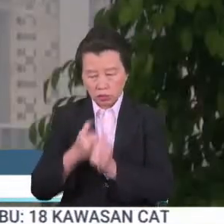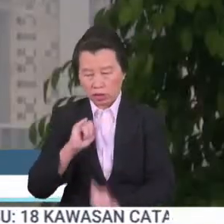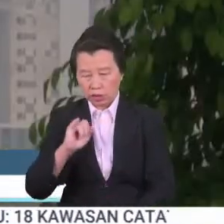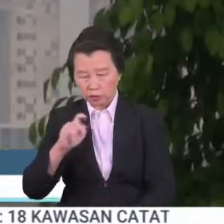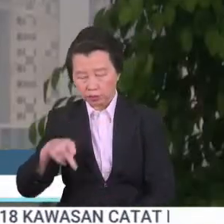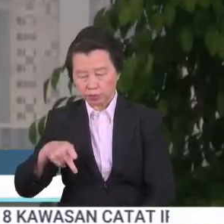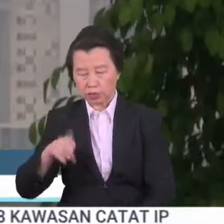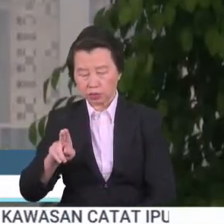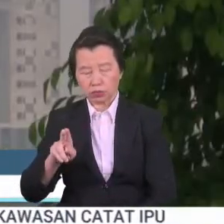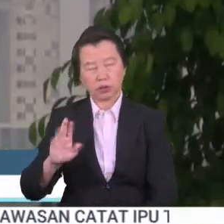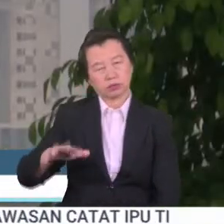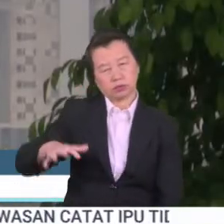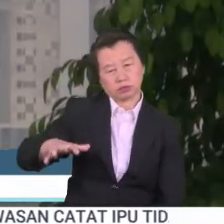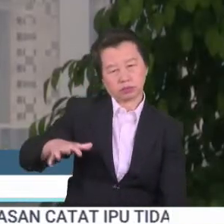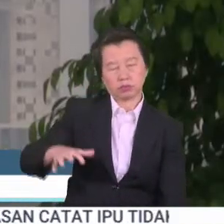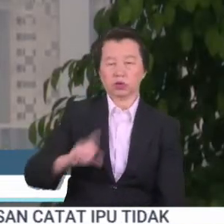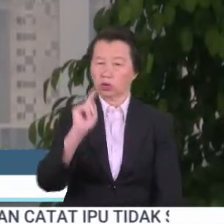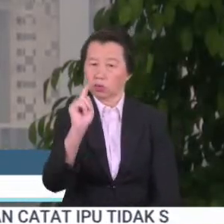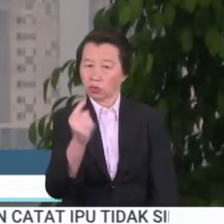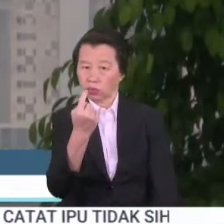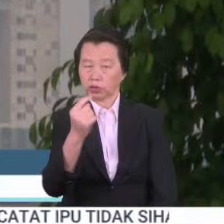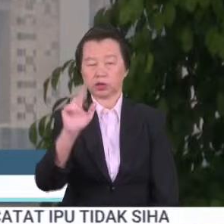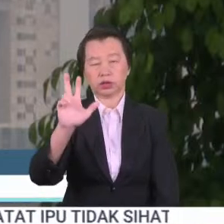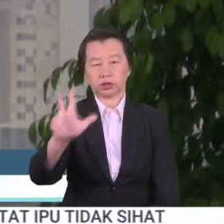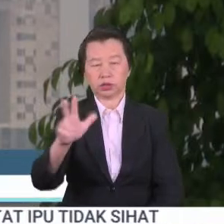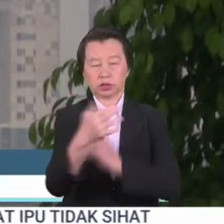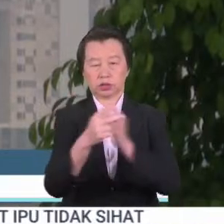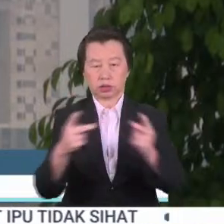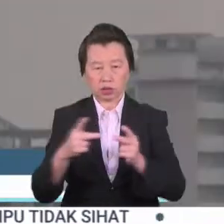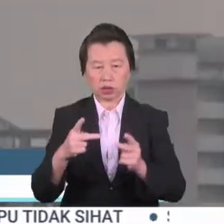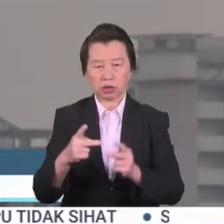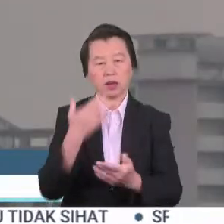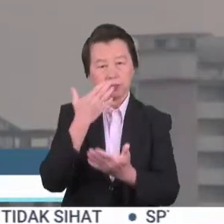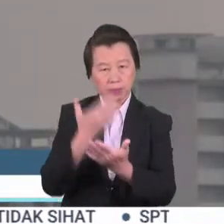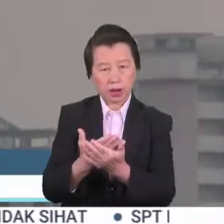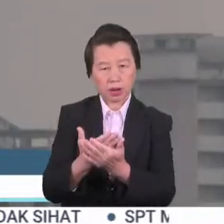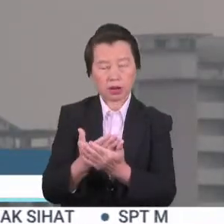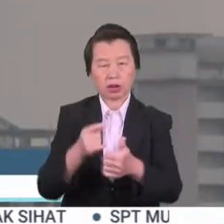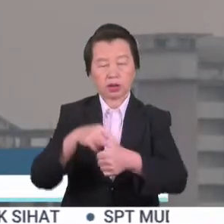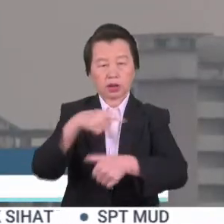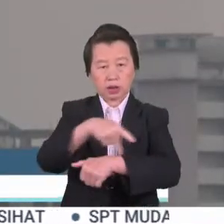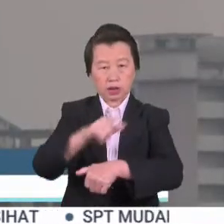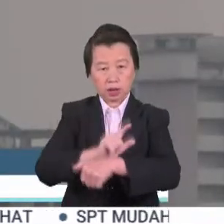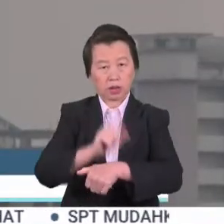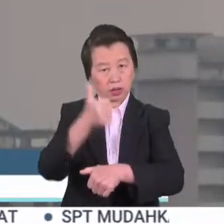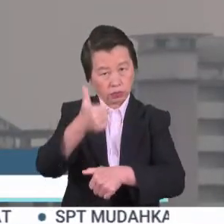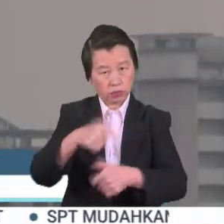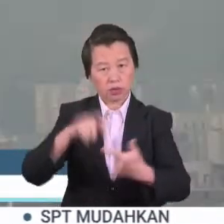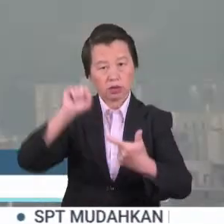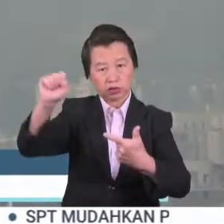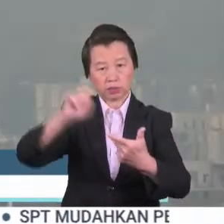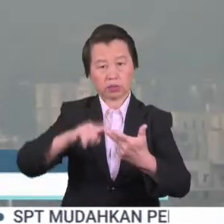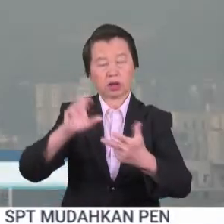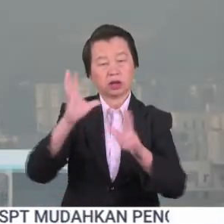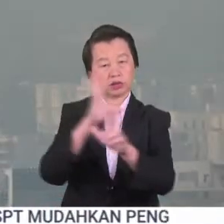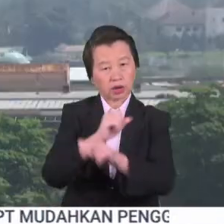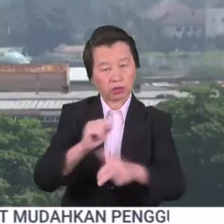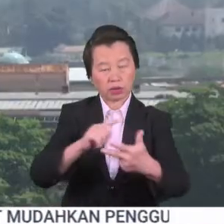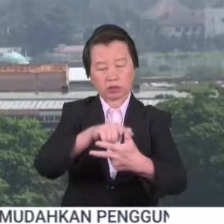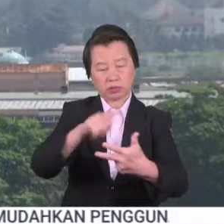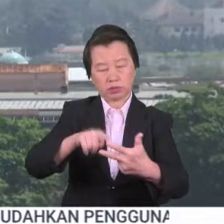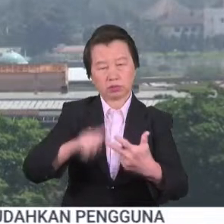tahap sederhana hanya lima kawasan di tiga Negeri merekutkan Ipu yang baik iaitu di Langkawi Kedah Sabah dan